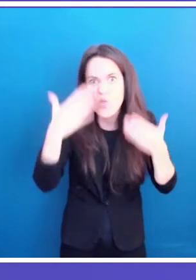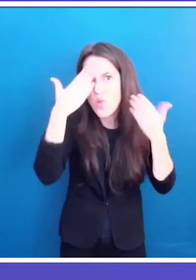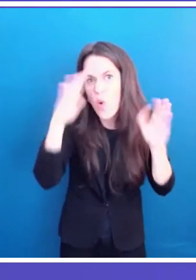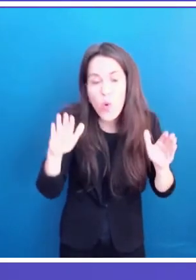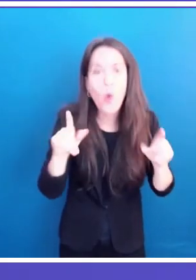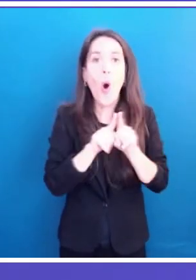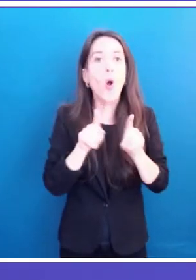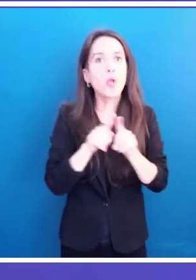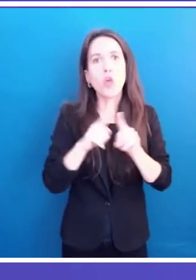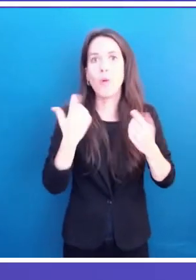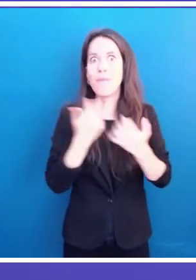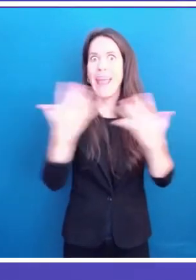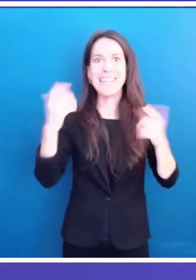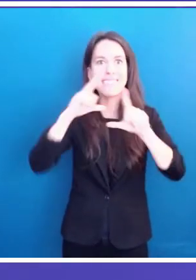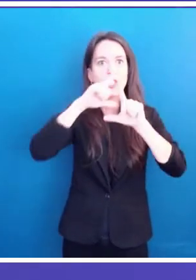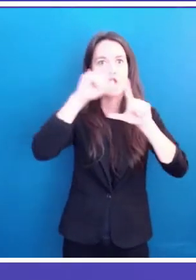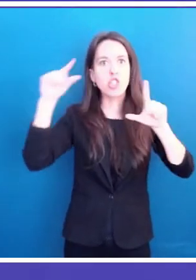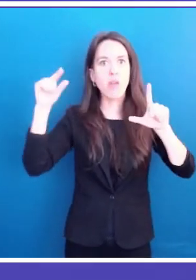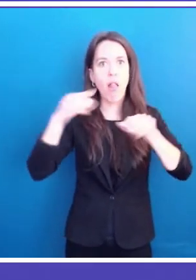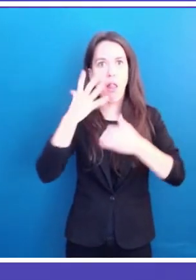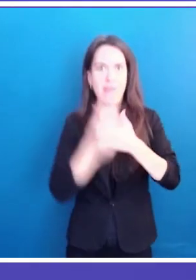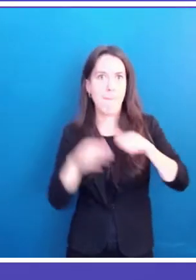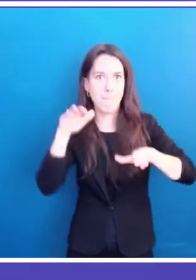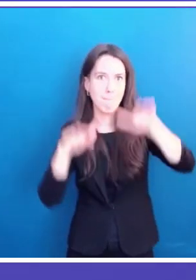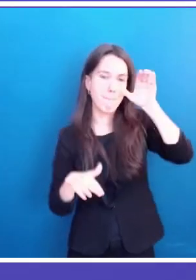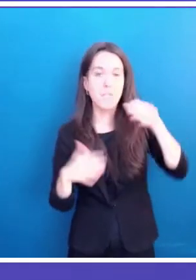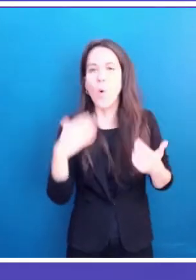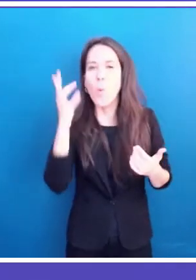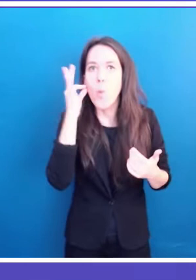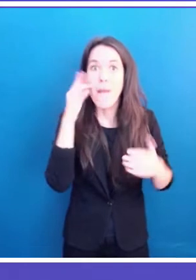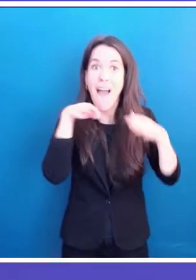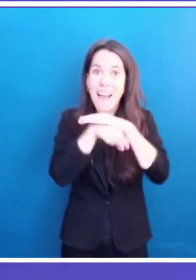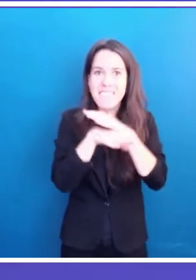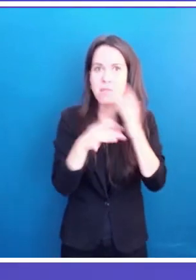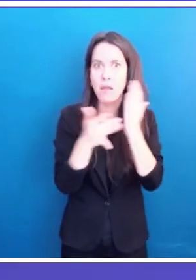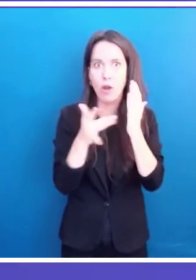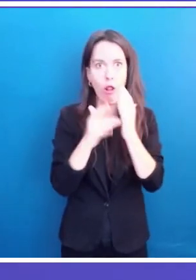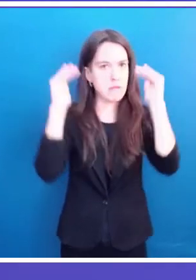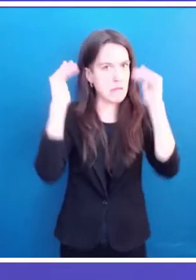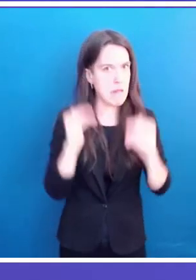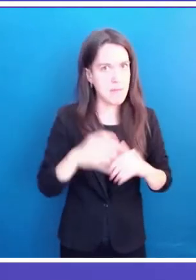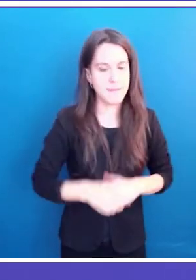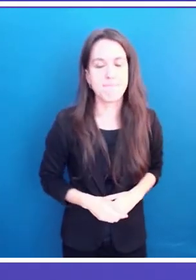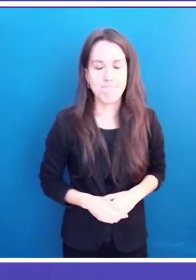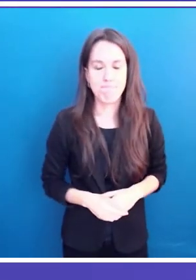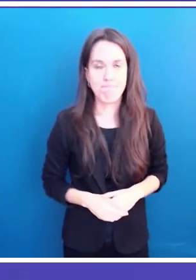النساء لديهن وصول محدود إلى التكنولوجيا، وتم تعبئة كبيرة